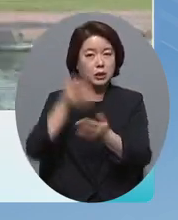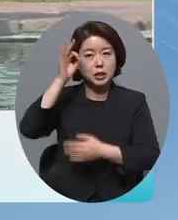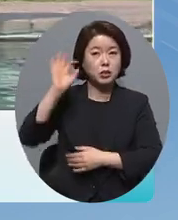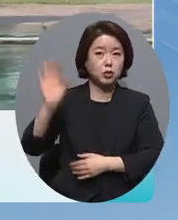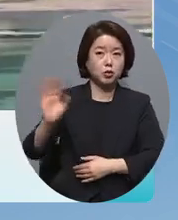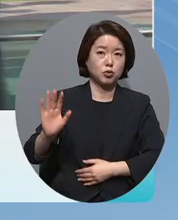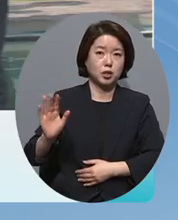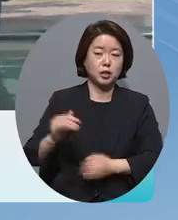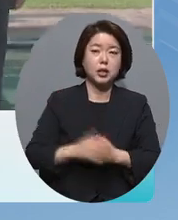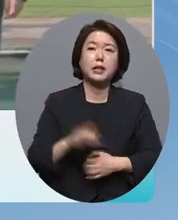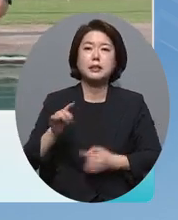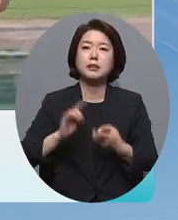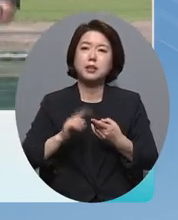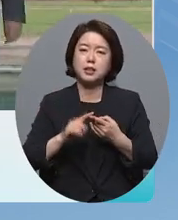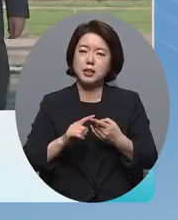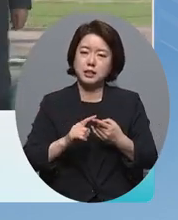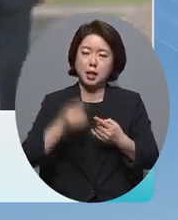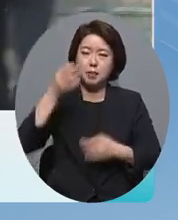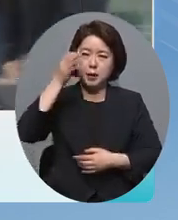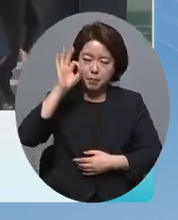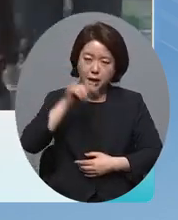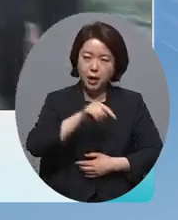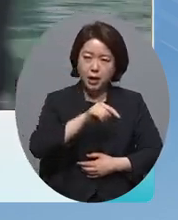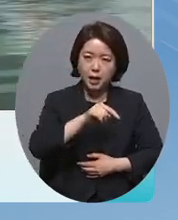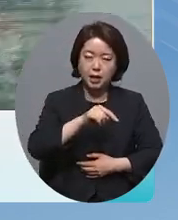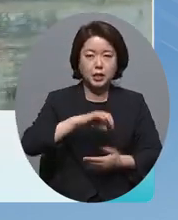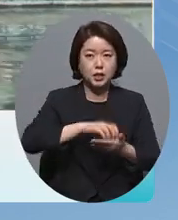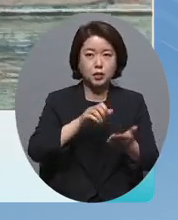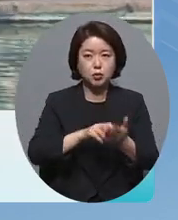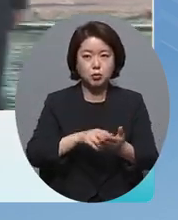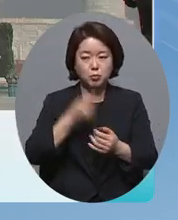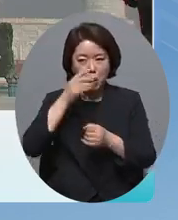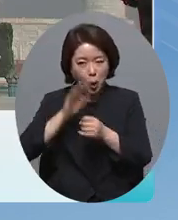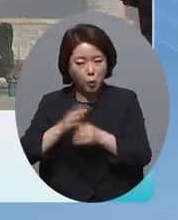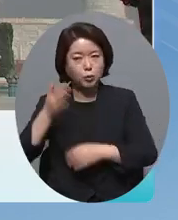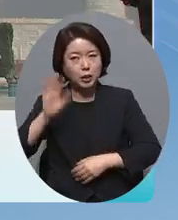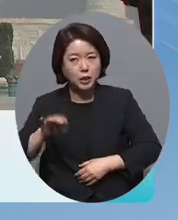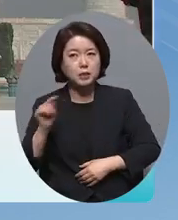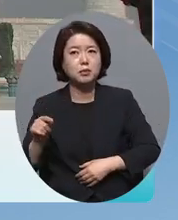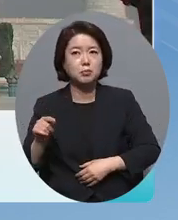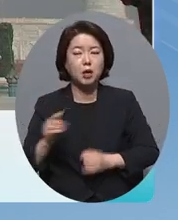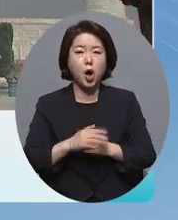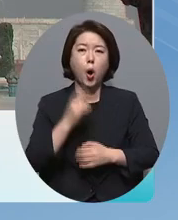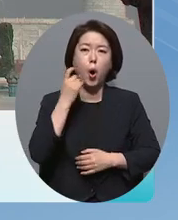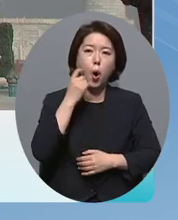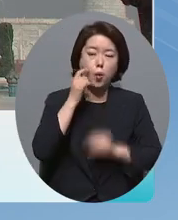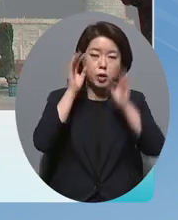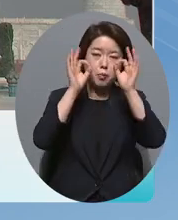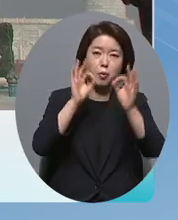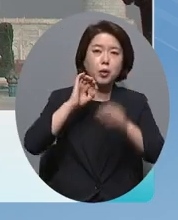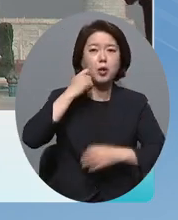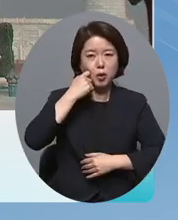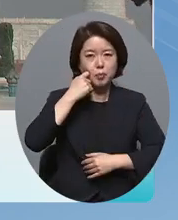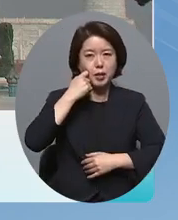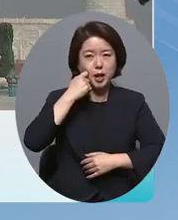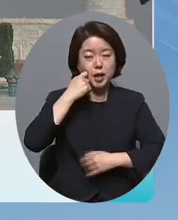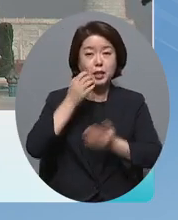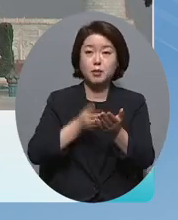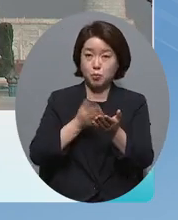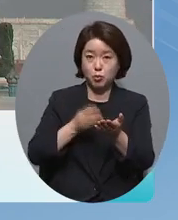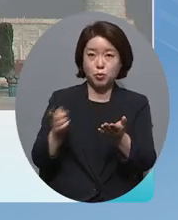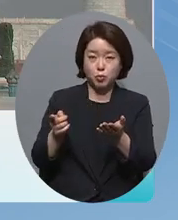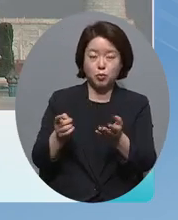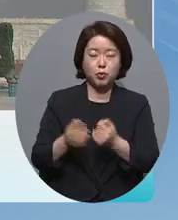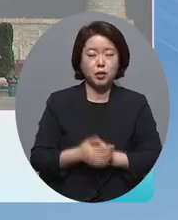그런 점을 아마 반영해서 아이 정도면은 뭐 조금 억울할 수는 있겠지만 허위라고 보기는 어렵다이 보도가